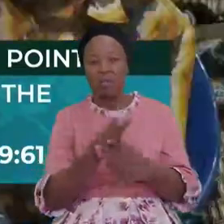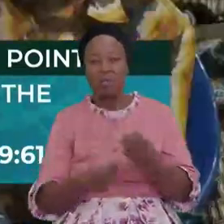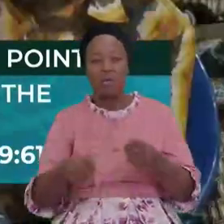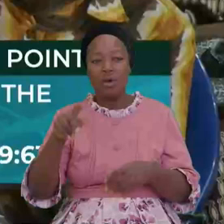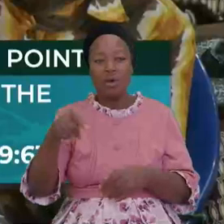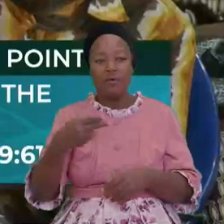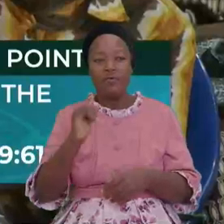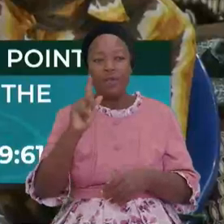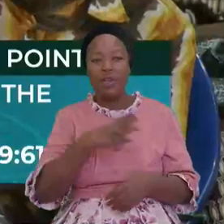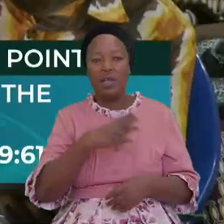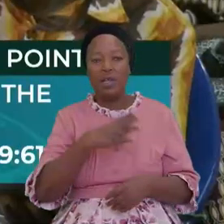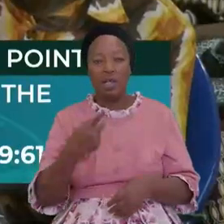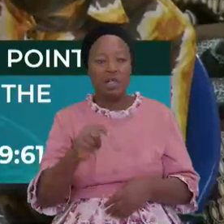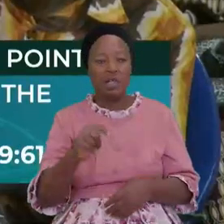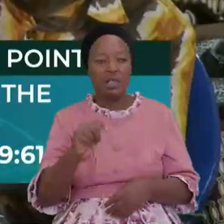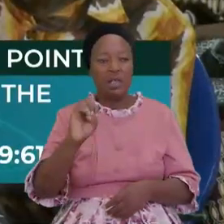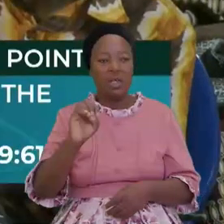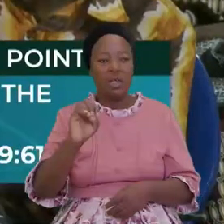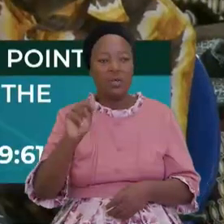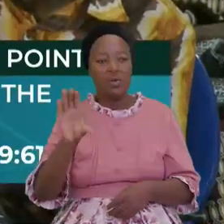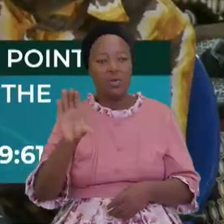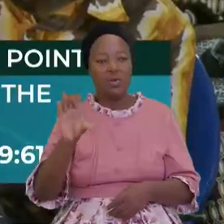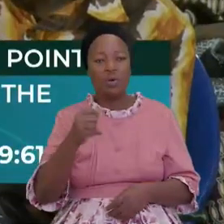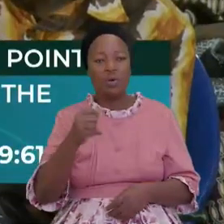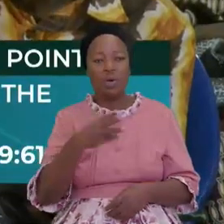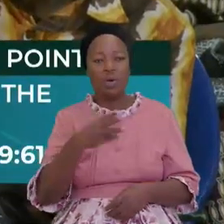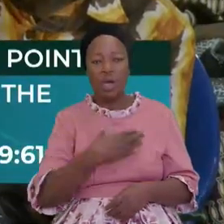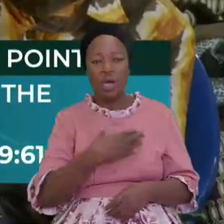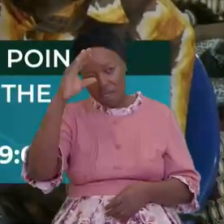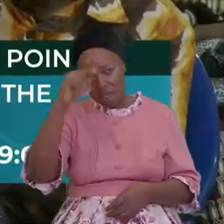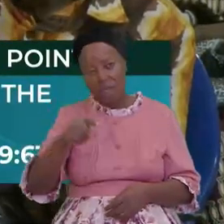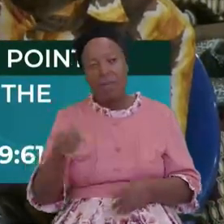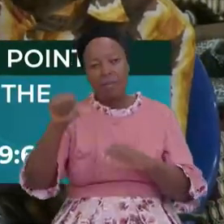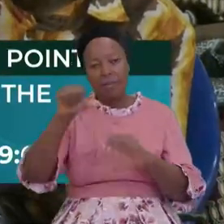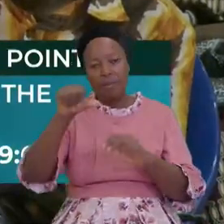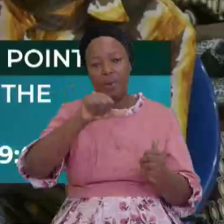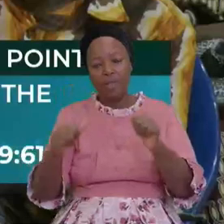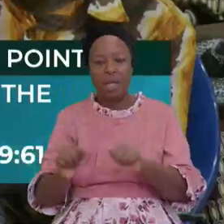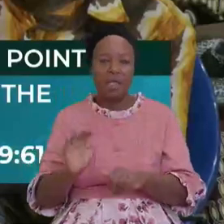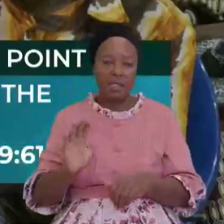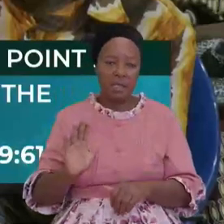Philippe baptisa l'unique. Et il le baptisa.